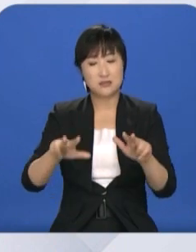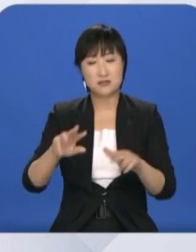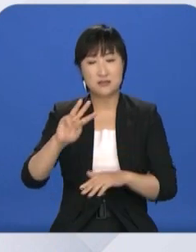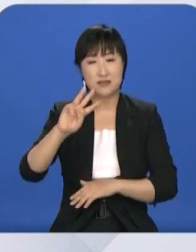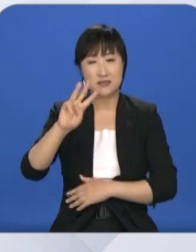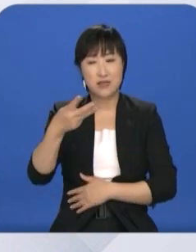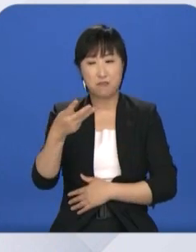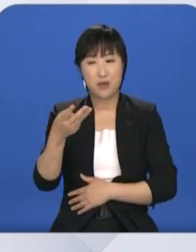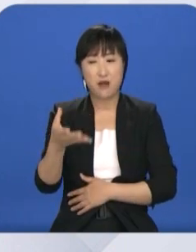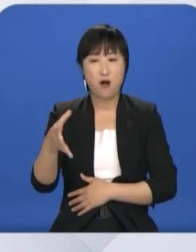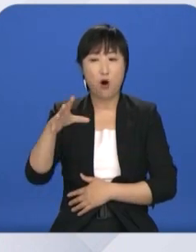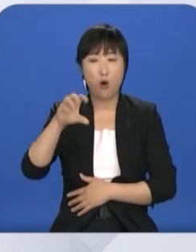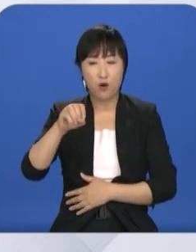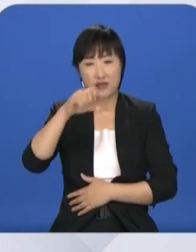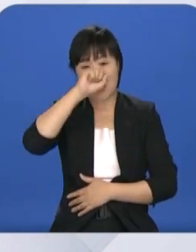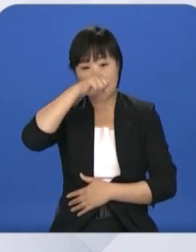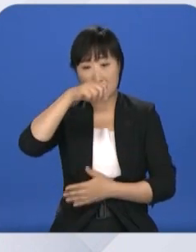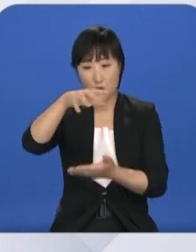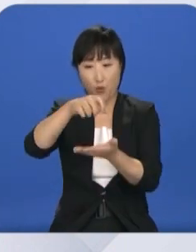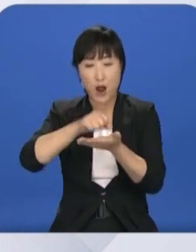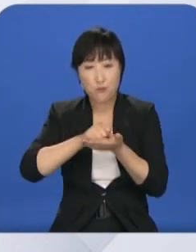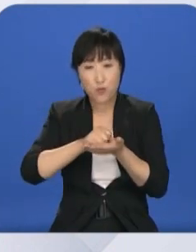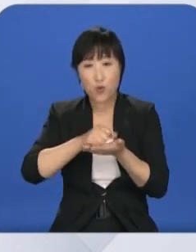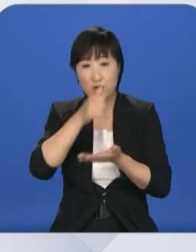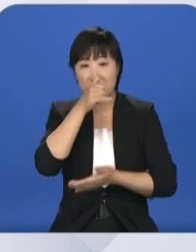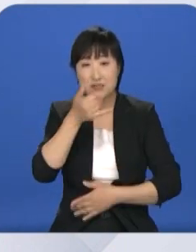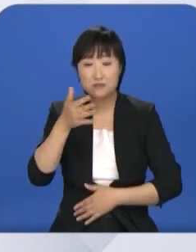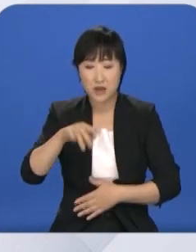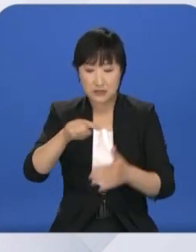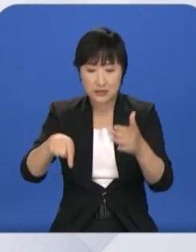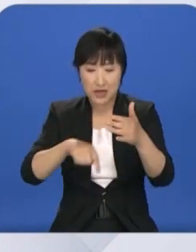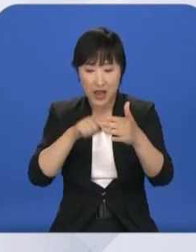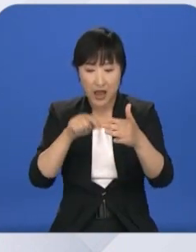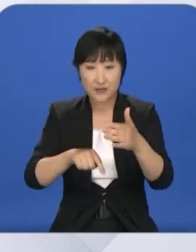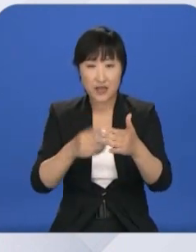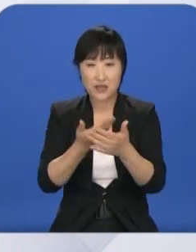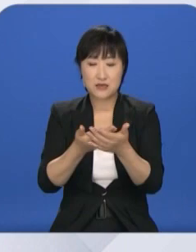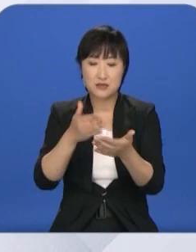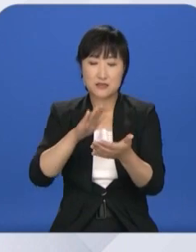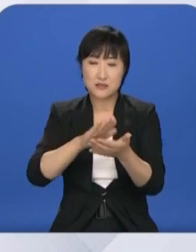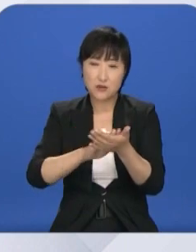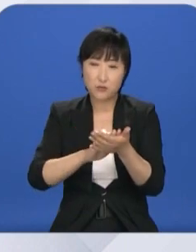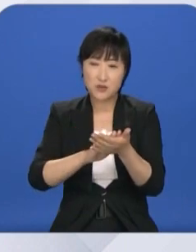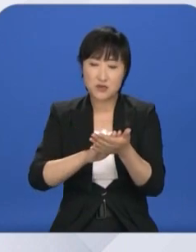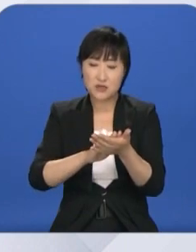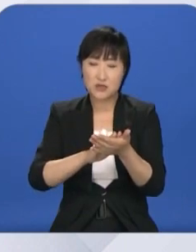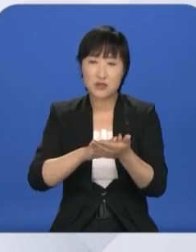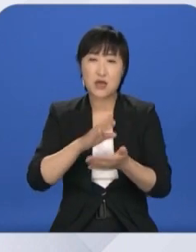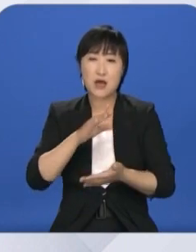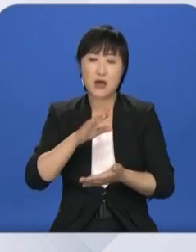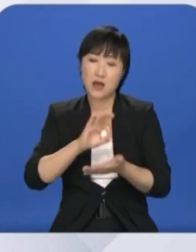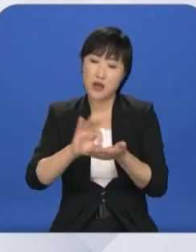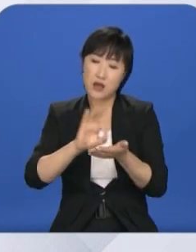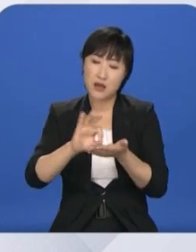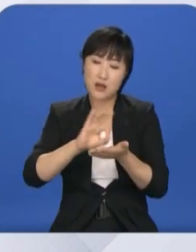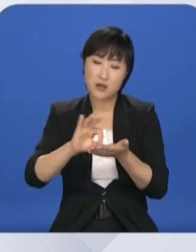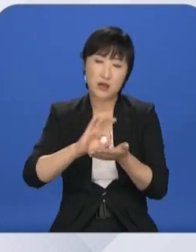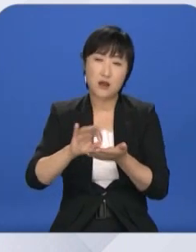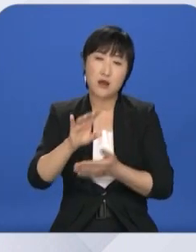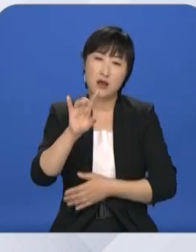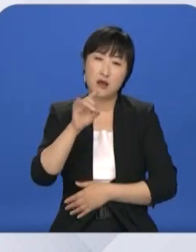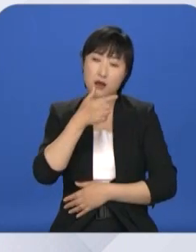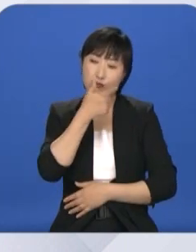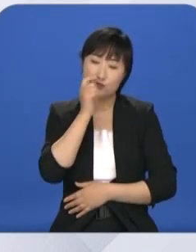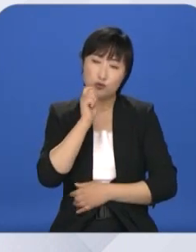300억여 원의 그 예산이 확보가 되어 있는데 그 서망항 내에 정비 사업 정도예요. 그 해양항만청